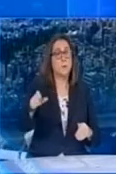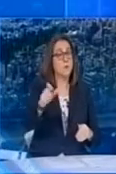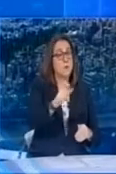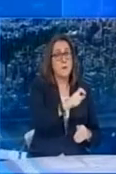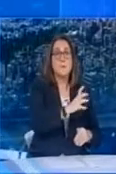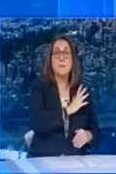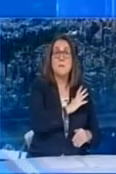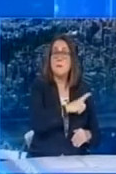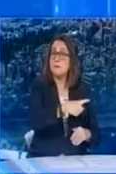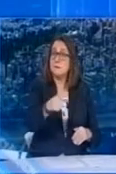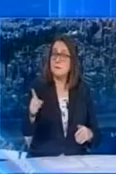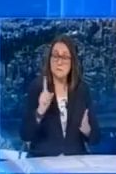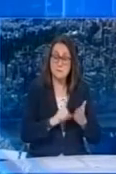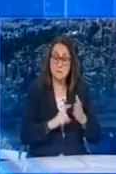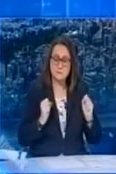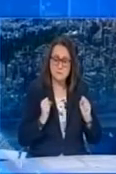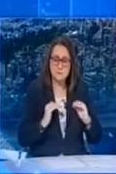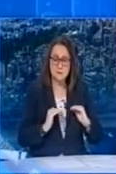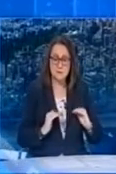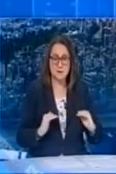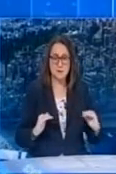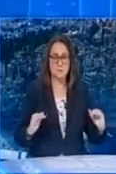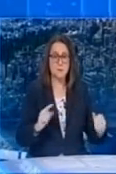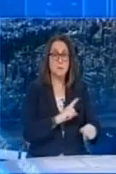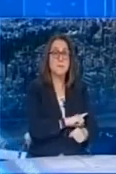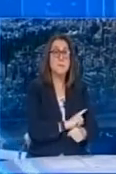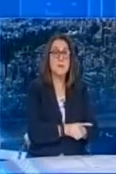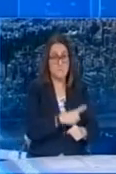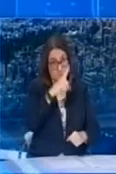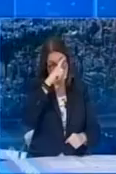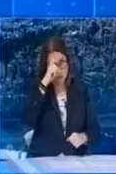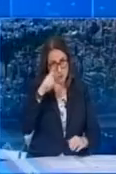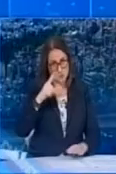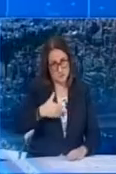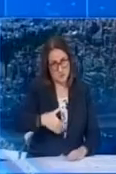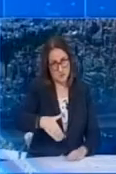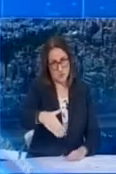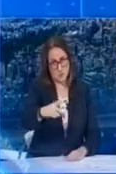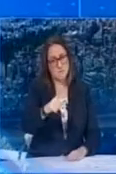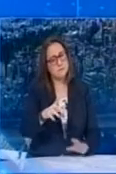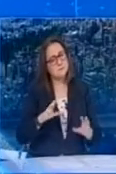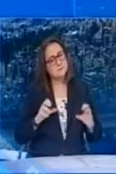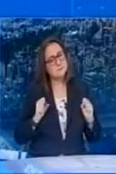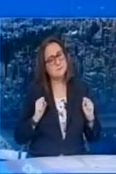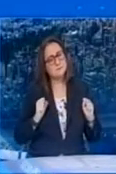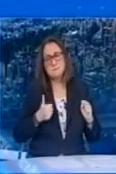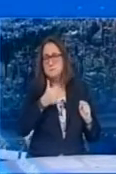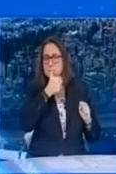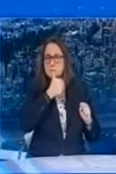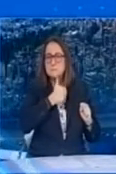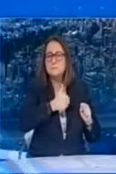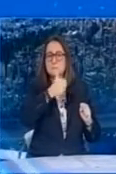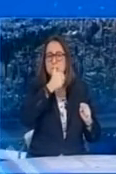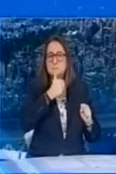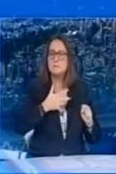δείξει ψυχραιμία και δύναμη στις δύσκολες μέρες που έρχονται. να τηρεί όλες εκείνες τις οδηγίες με τις οποίες είμαστε πλέον